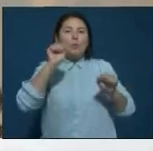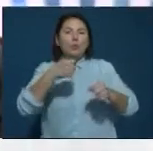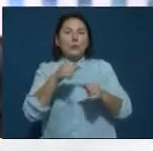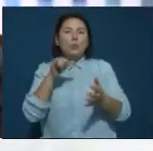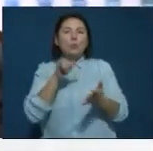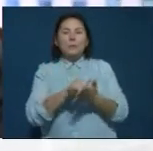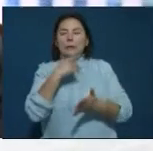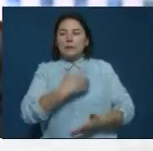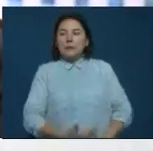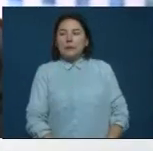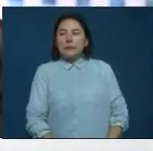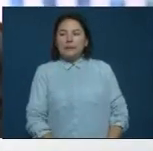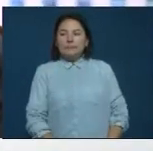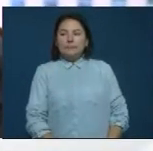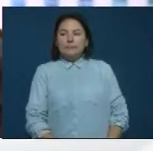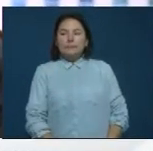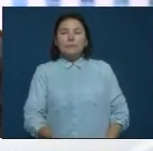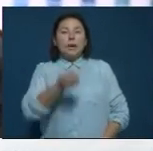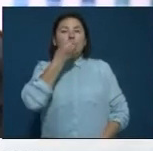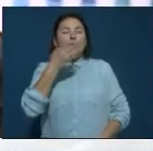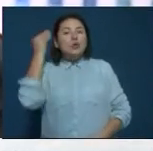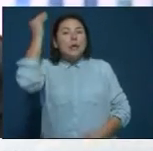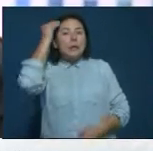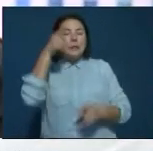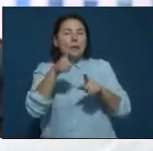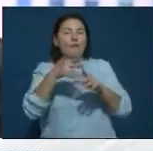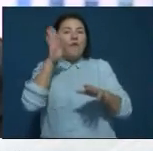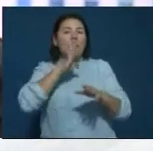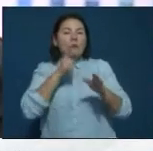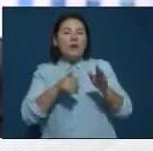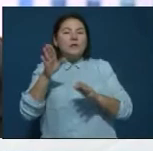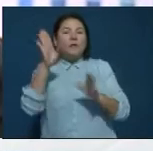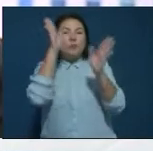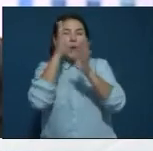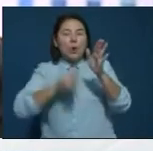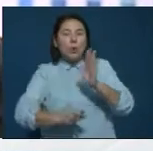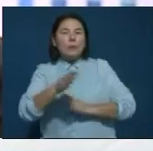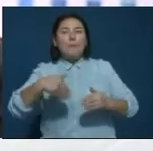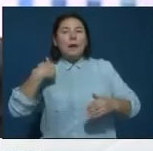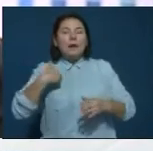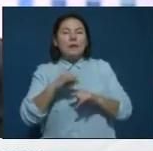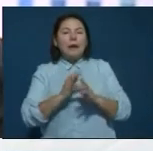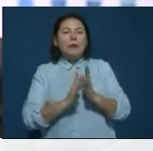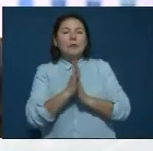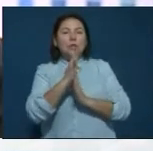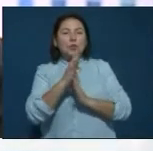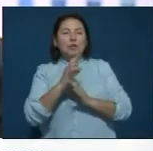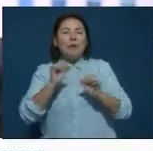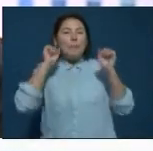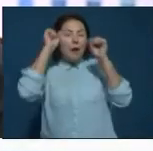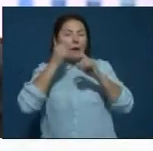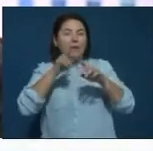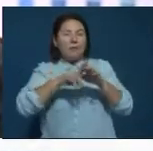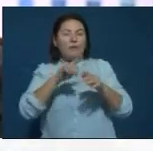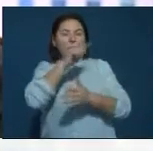ягоде aks.ua хорошая идея к тому же вода бьющая из природных источников полезно для растущего домашнего скота этот